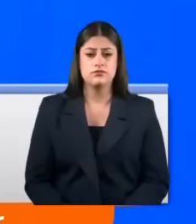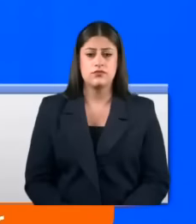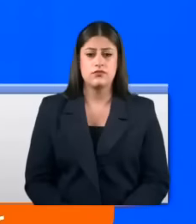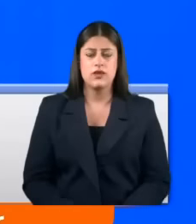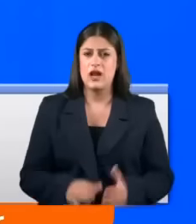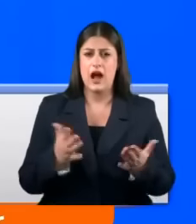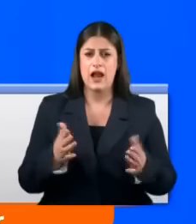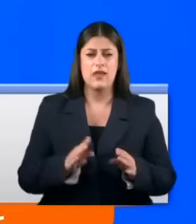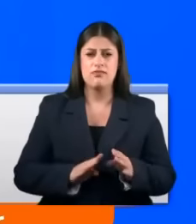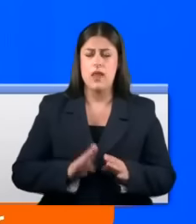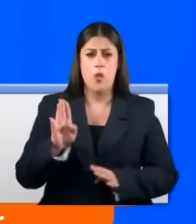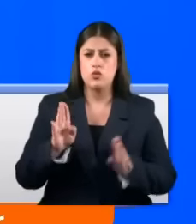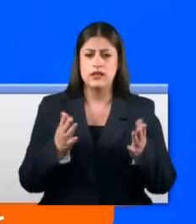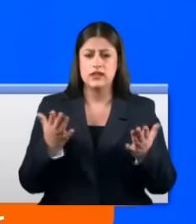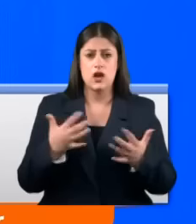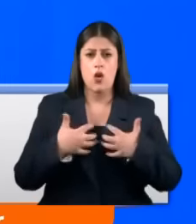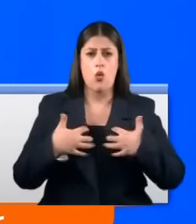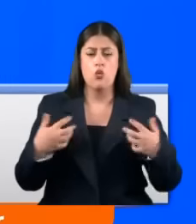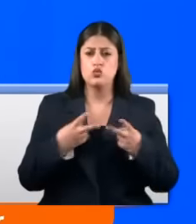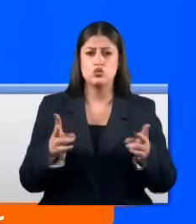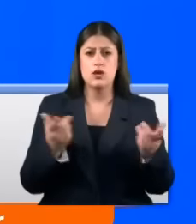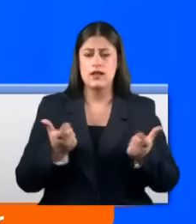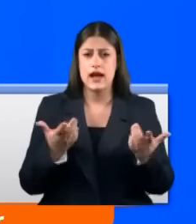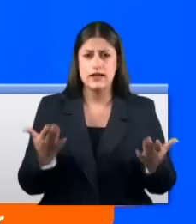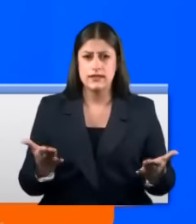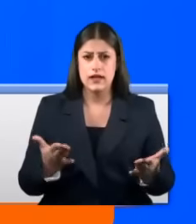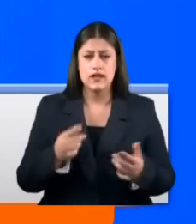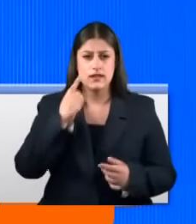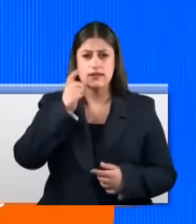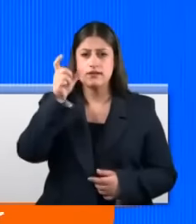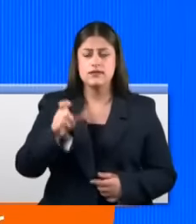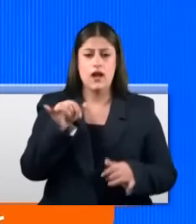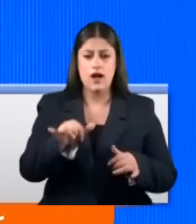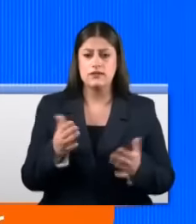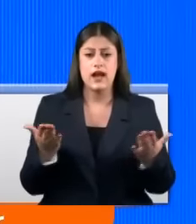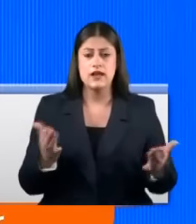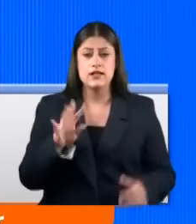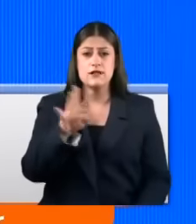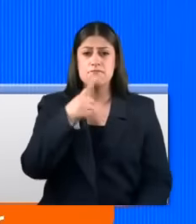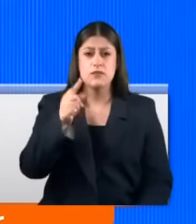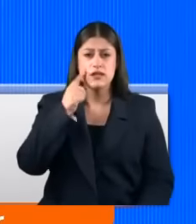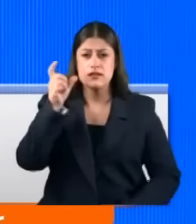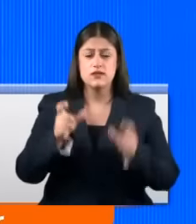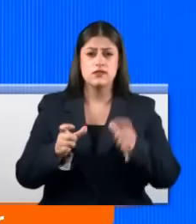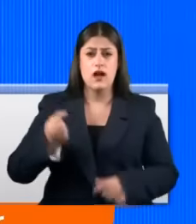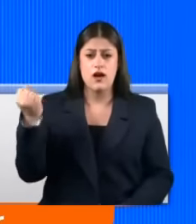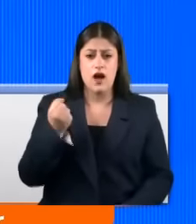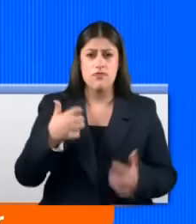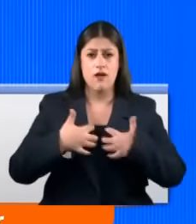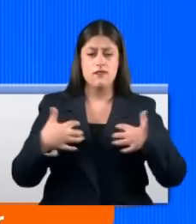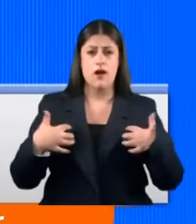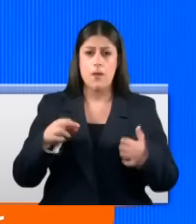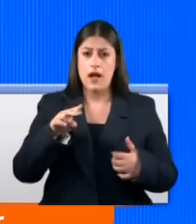Hani demokrasi? Hani özgürlük? Hani insan hakları? 40 bin insanın katilini kahraman